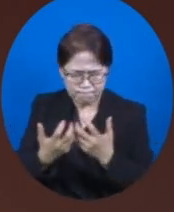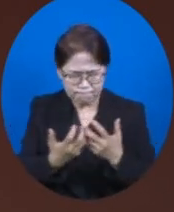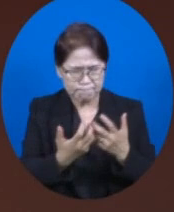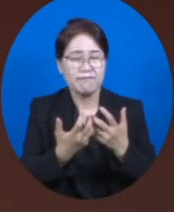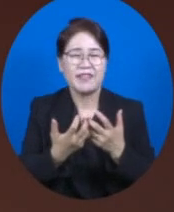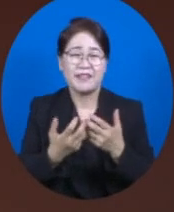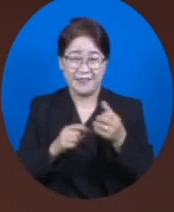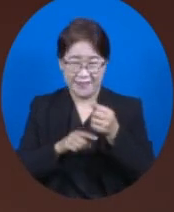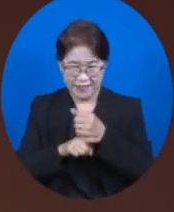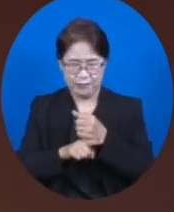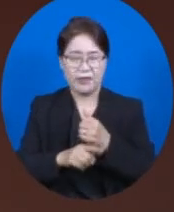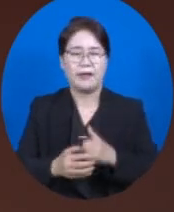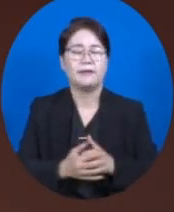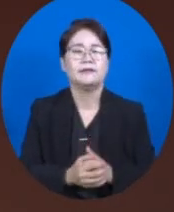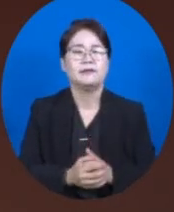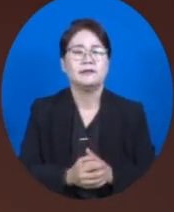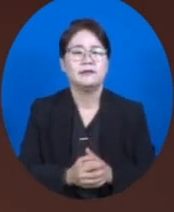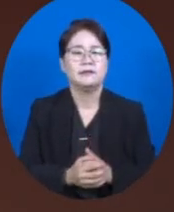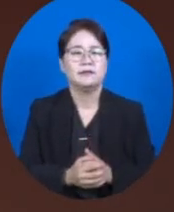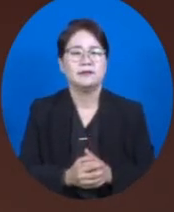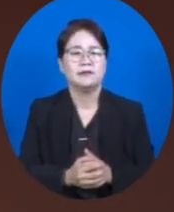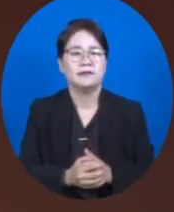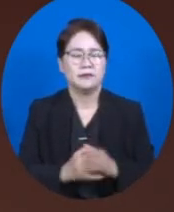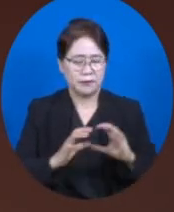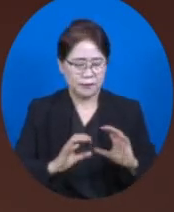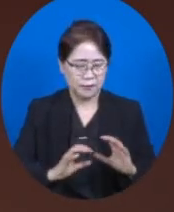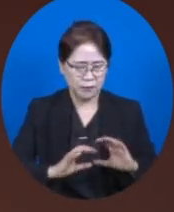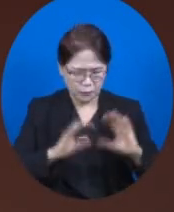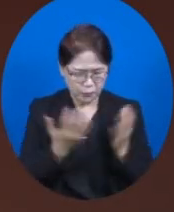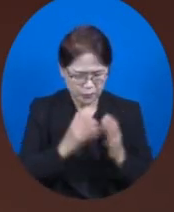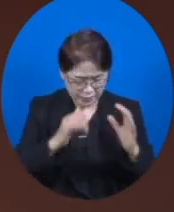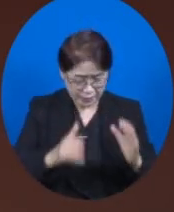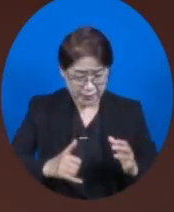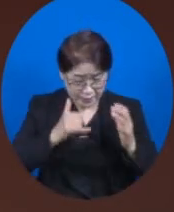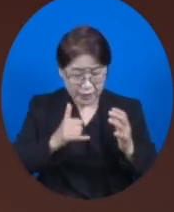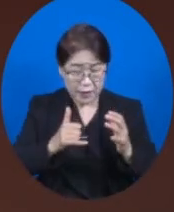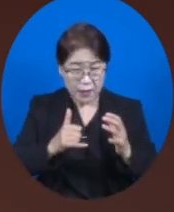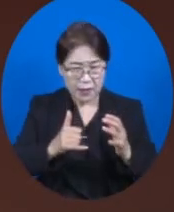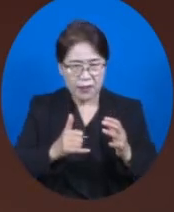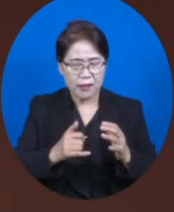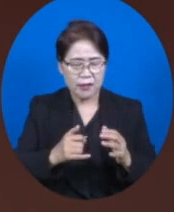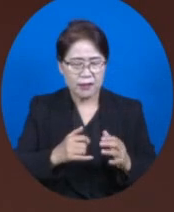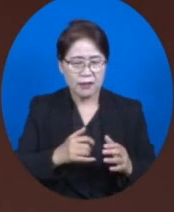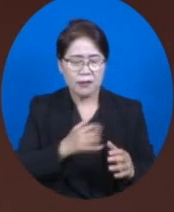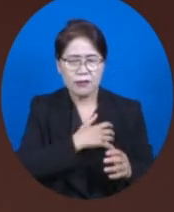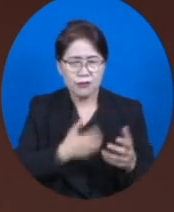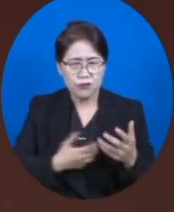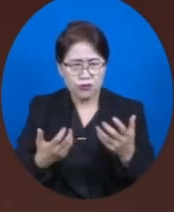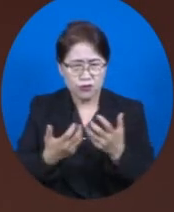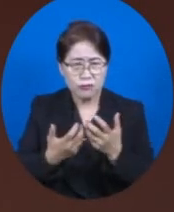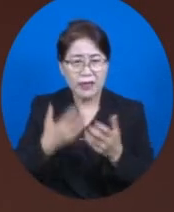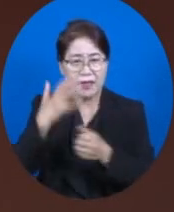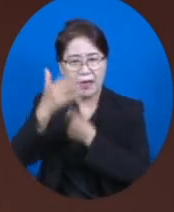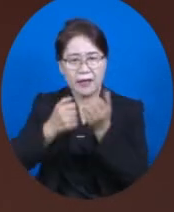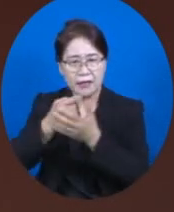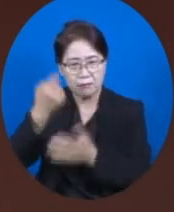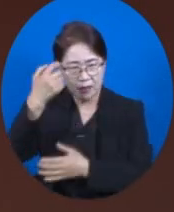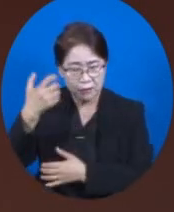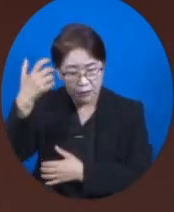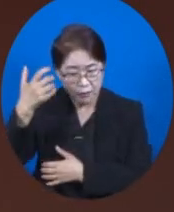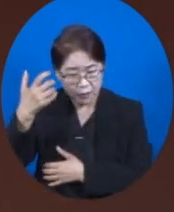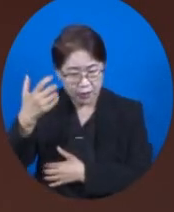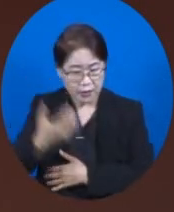것입니다 온 세상에 충만하신 그 하나님의 영이 온 세상을 두루